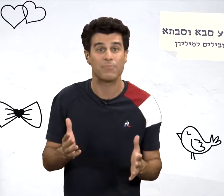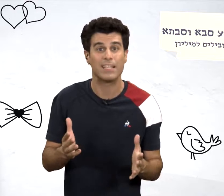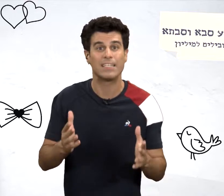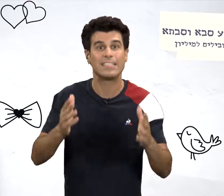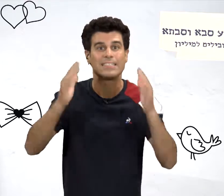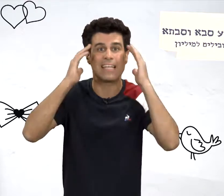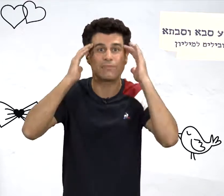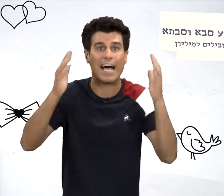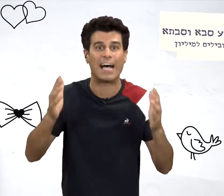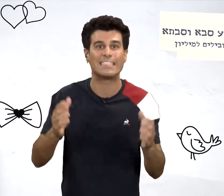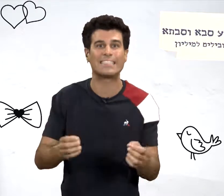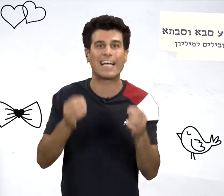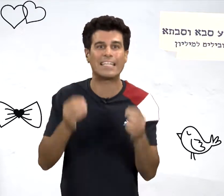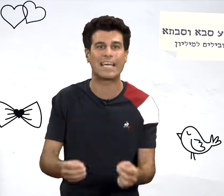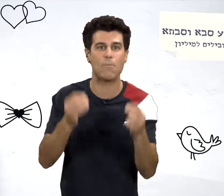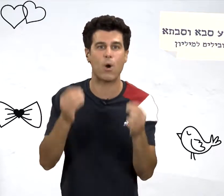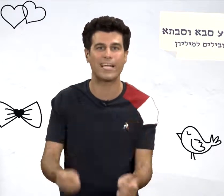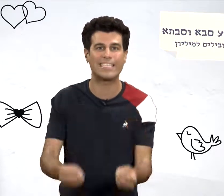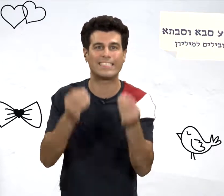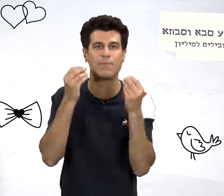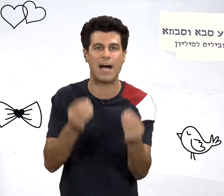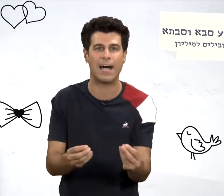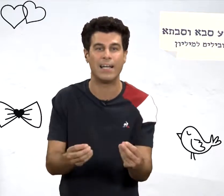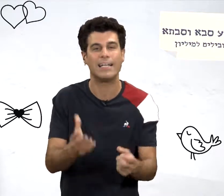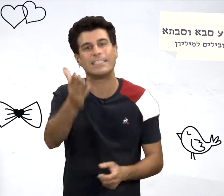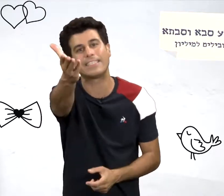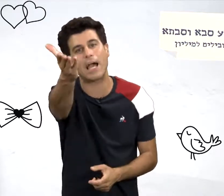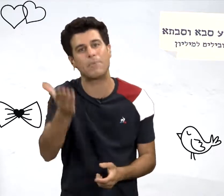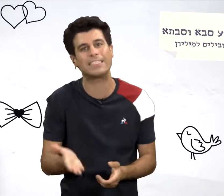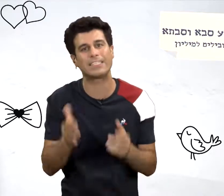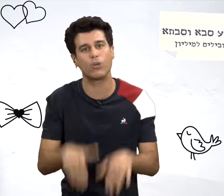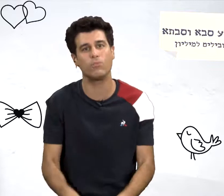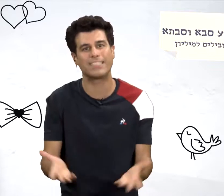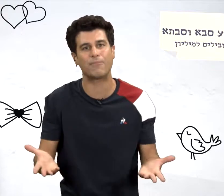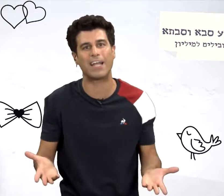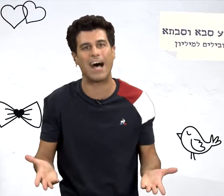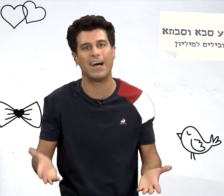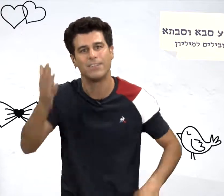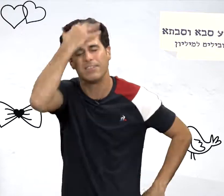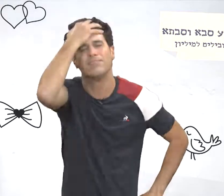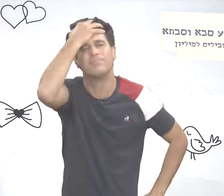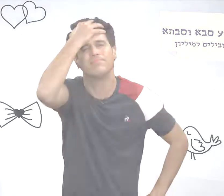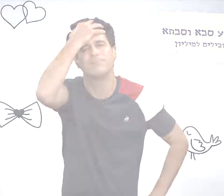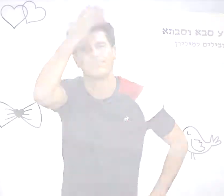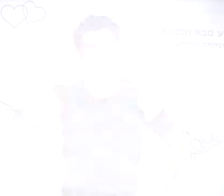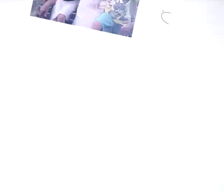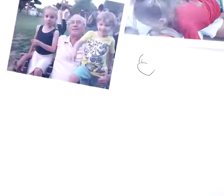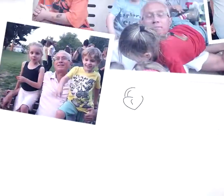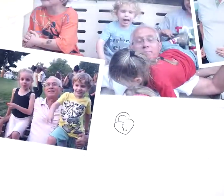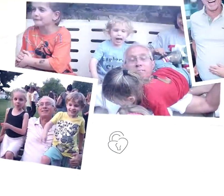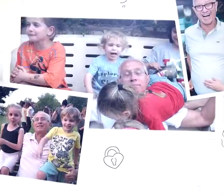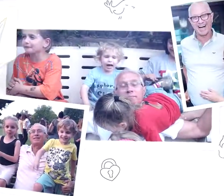סבתא, סבתא, שיחת הבוקר הסתיימה. תחבי את הזום, סבתא.